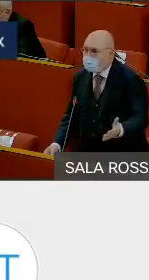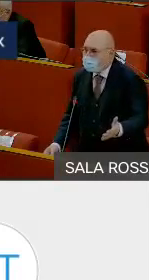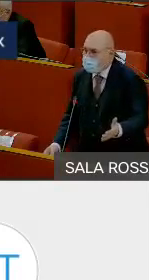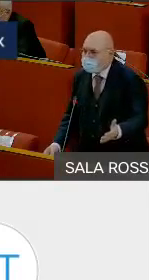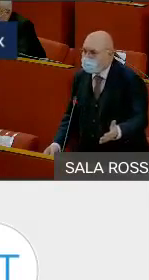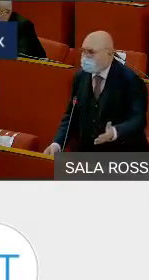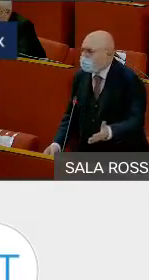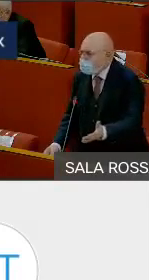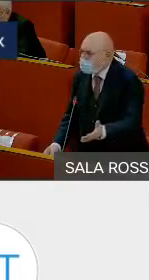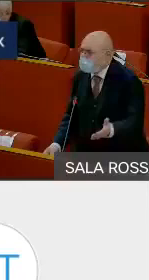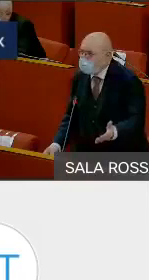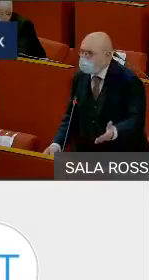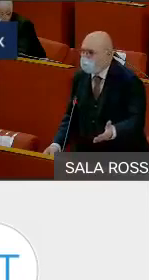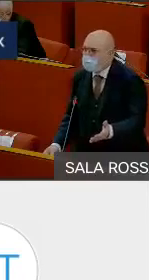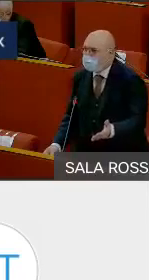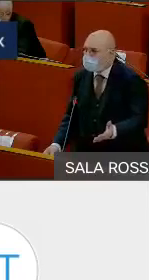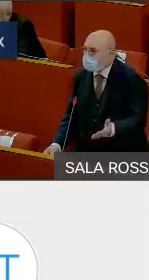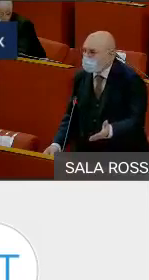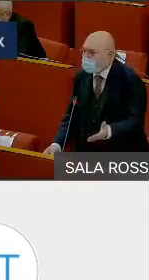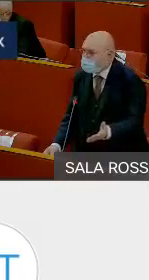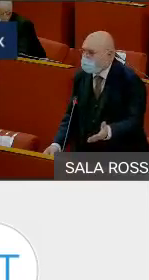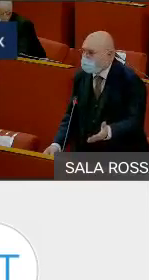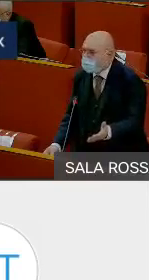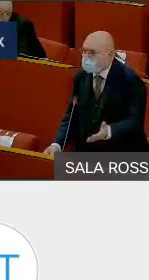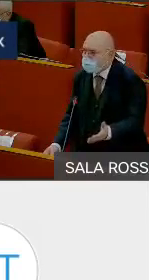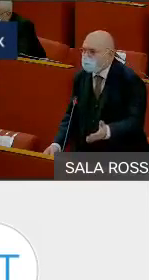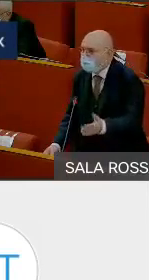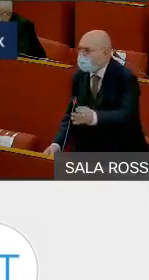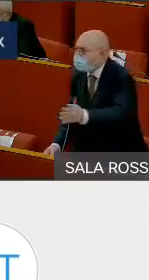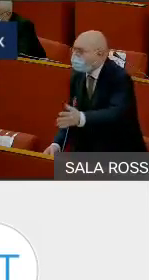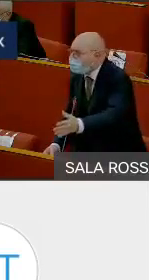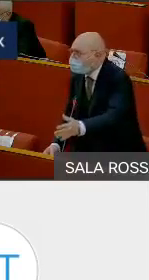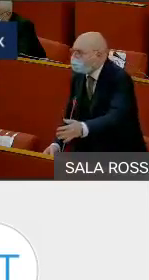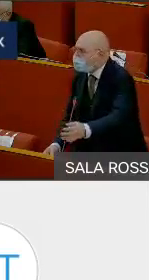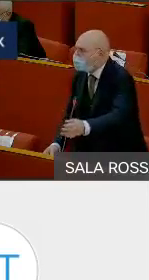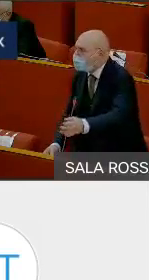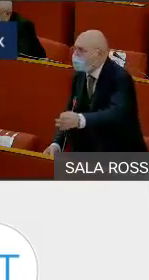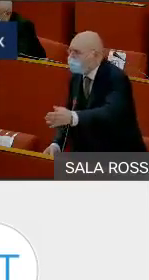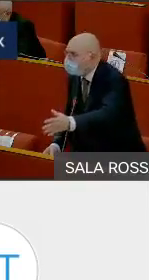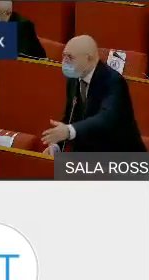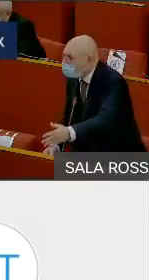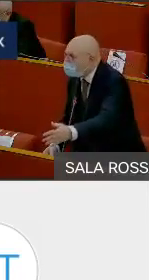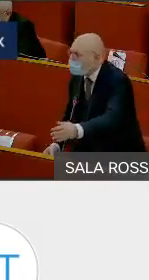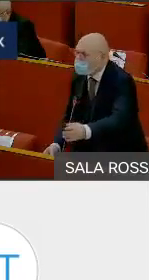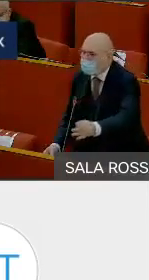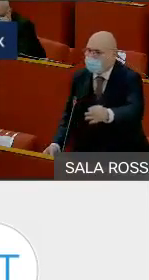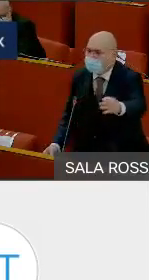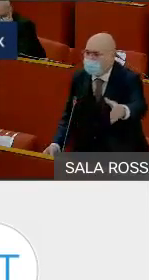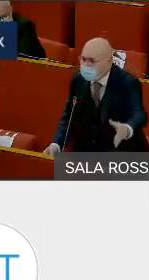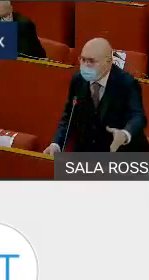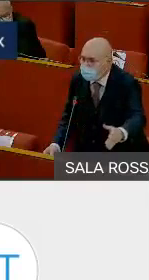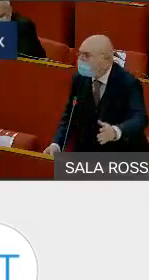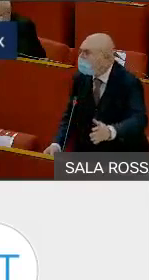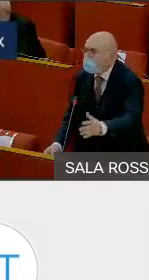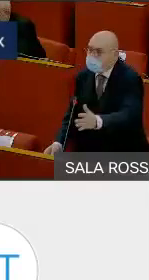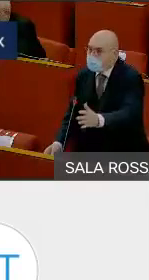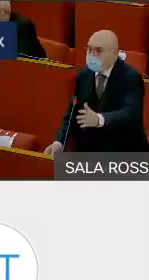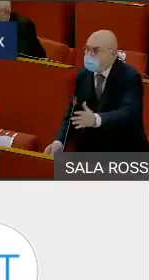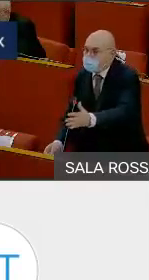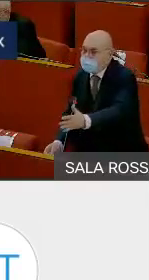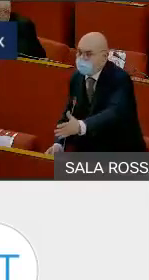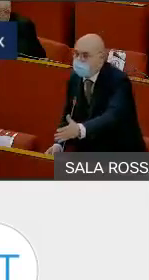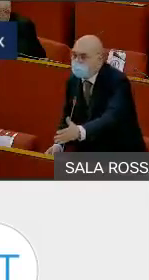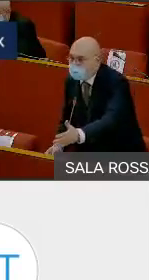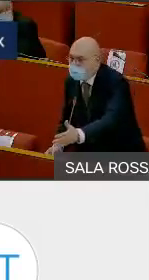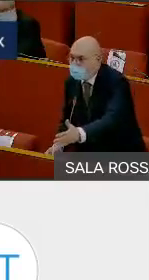all'urbanistica più volte ho incontrato il signor catania giorno come dicevo ma io c'ho questo progetto ma io vorrei fare le villette guava io e tutte le doti